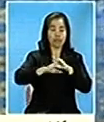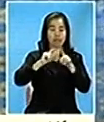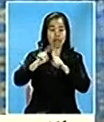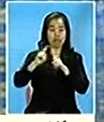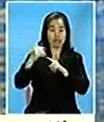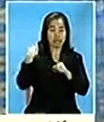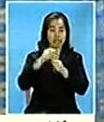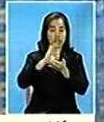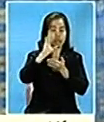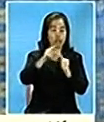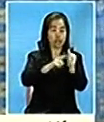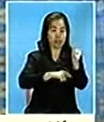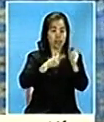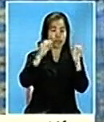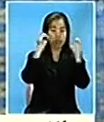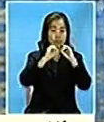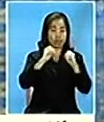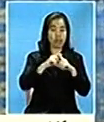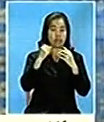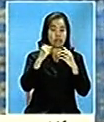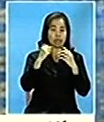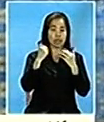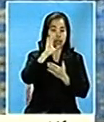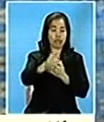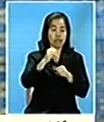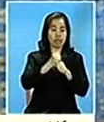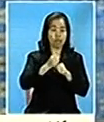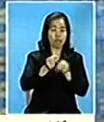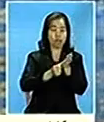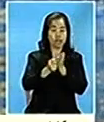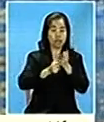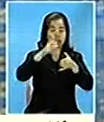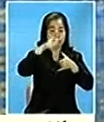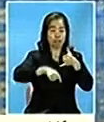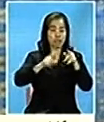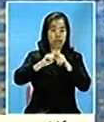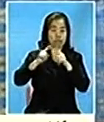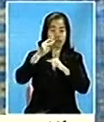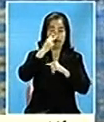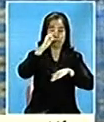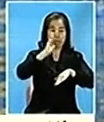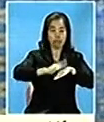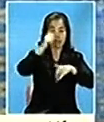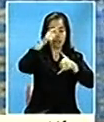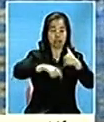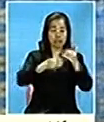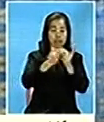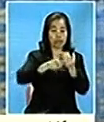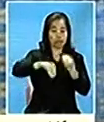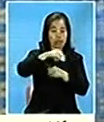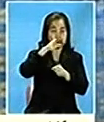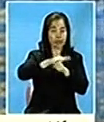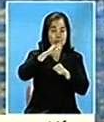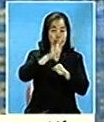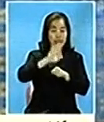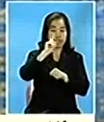วแต่ในขณะเดียวกันการลงทุนโครงสร้างพื้นฐานก็จำเป็นที่จะต้องดูศักยภาพทางการเงินของเราเราจะ